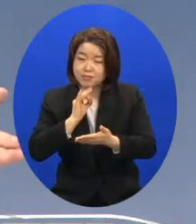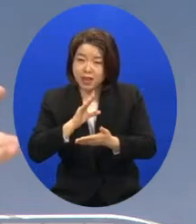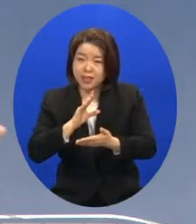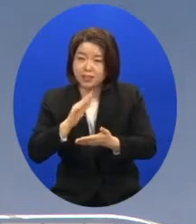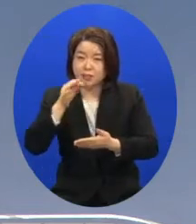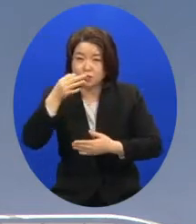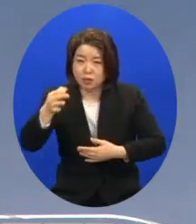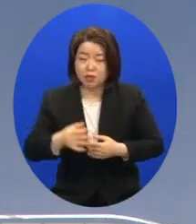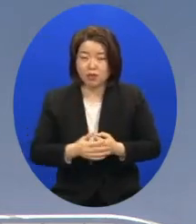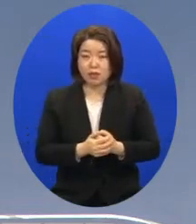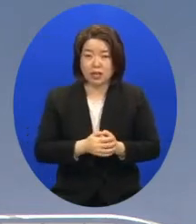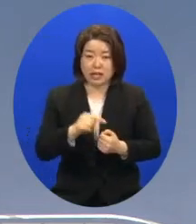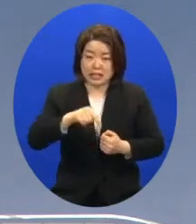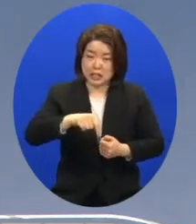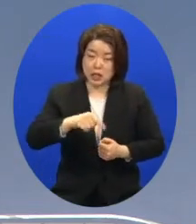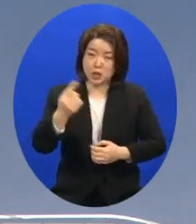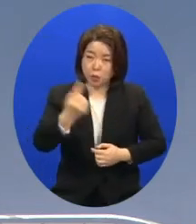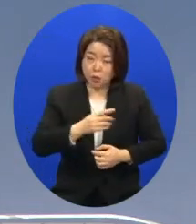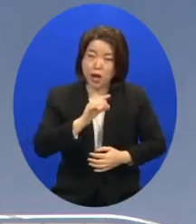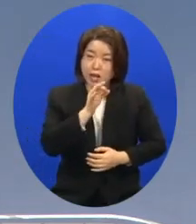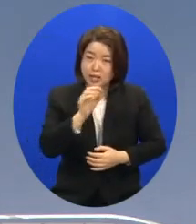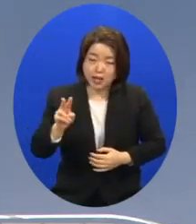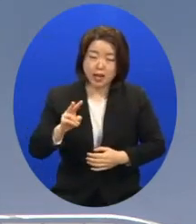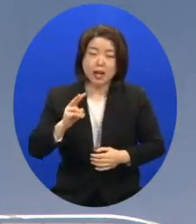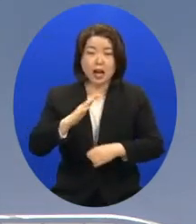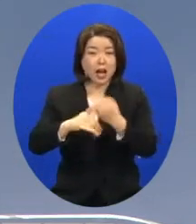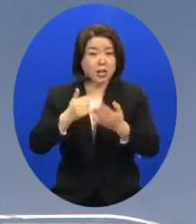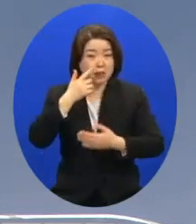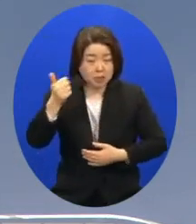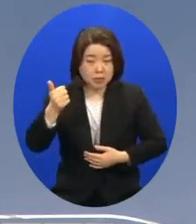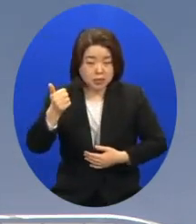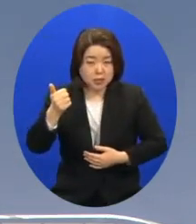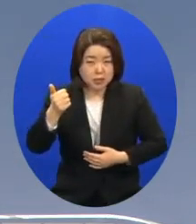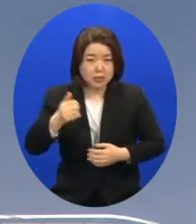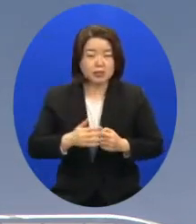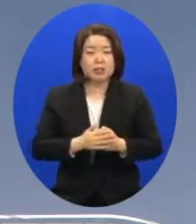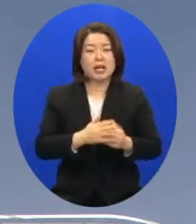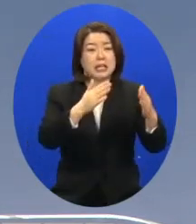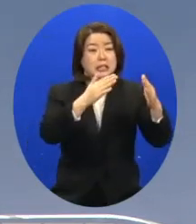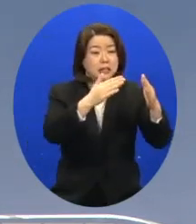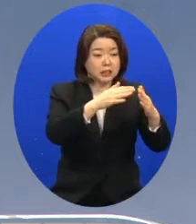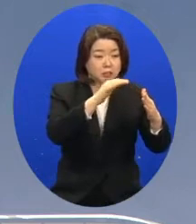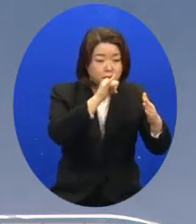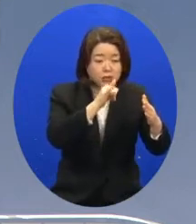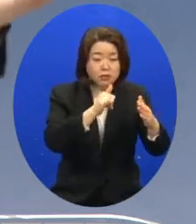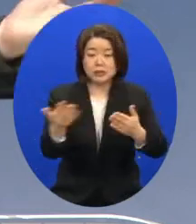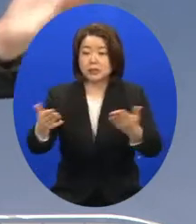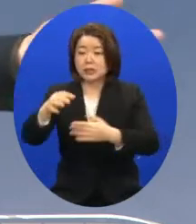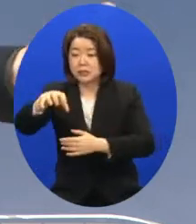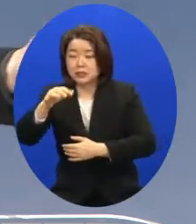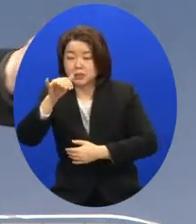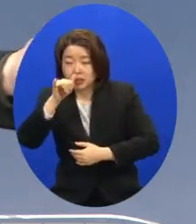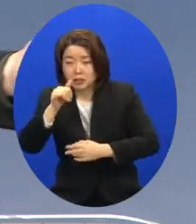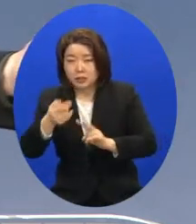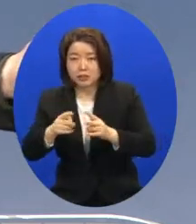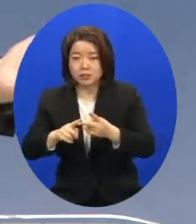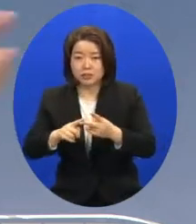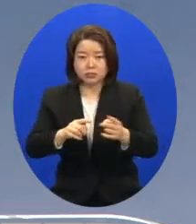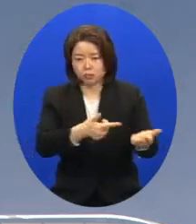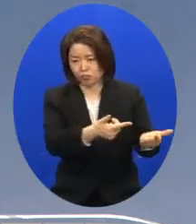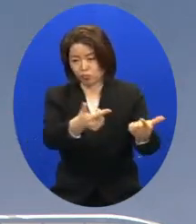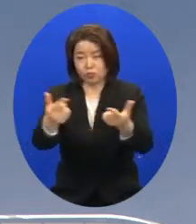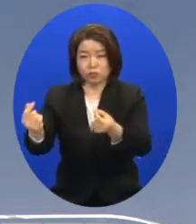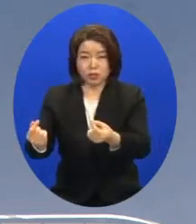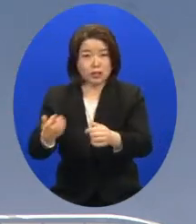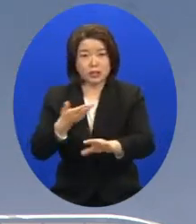교회와 산하 하나님이 아버지 있습니까 여러분이 집에 있어서 똑같잖아요 직장에 썼어도 뭐가 다릅니까